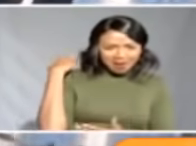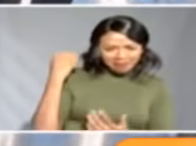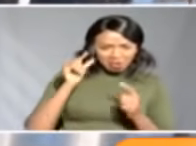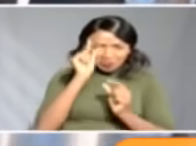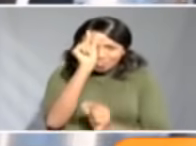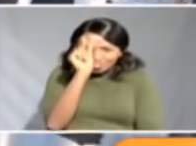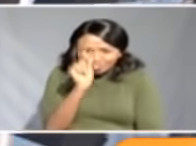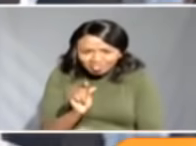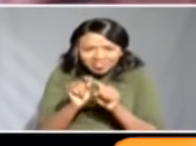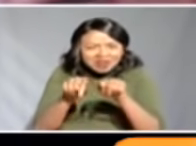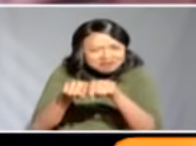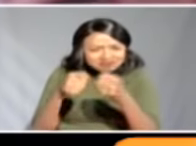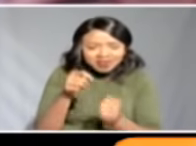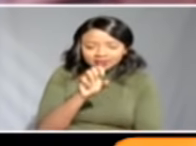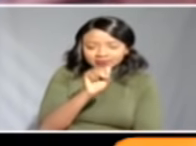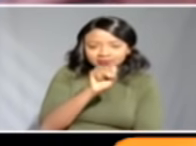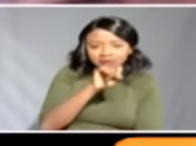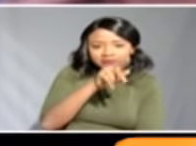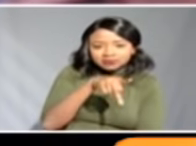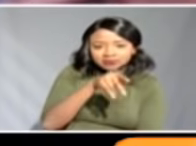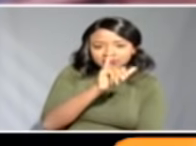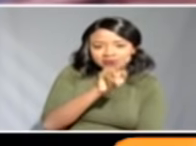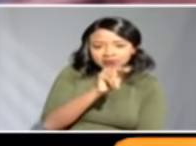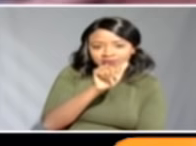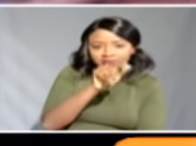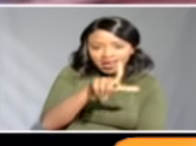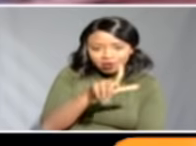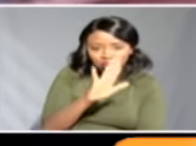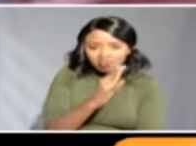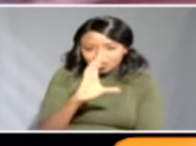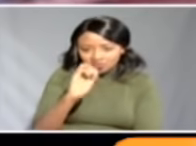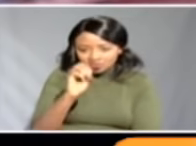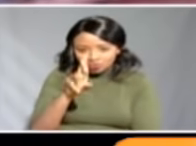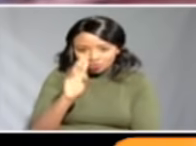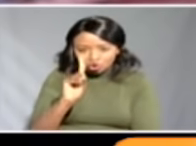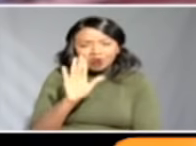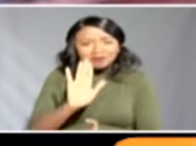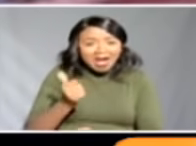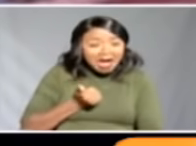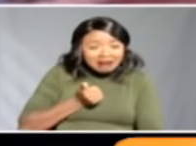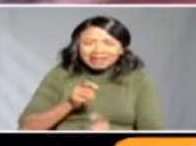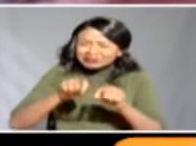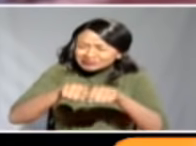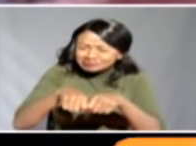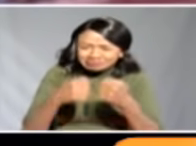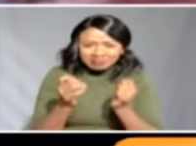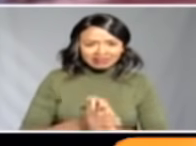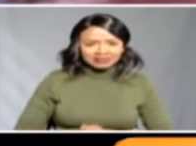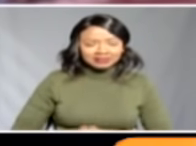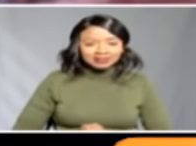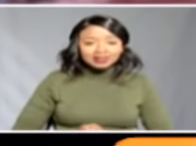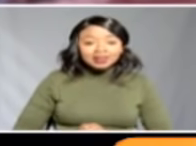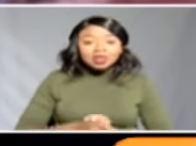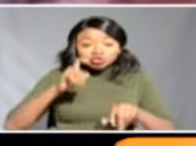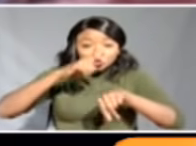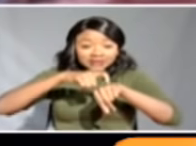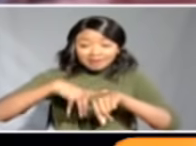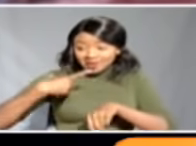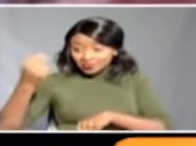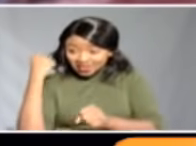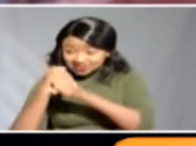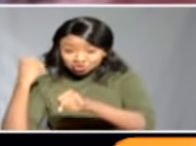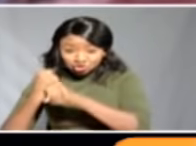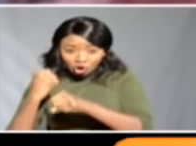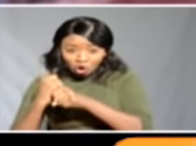ambaye nilienda kazi, ndio siku hiyo usiku akaambia yule mtoto wa kike yule wa 11 yule. Naye ndio ubaki peke yake akiwa mtoto wa